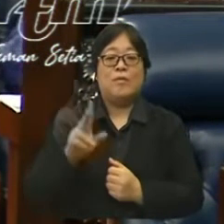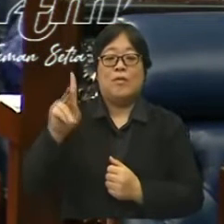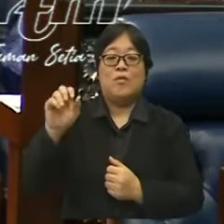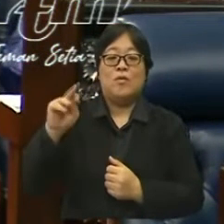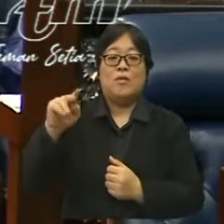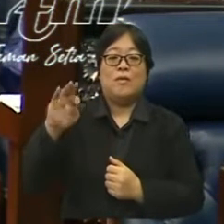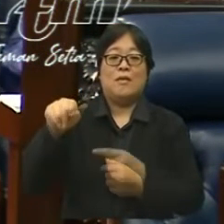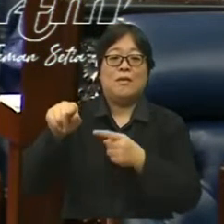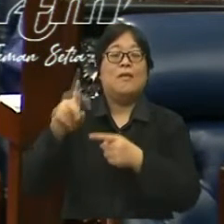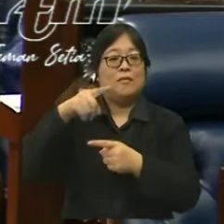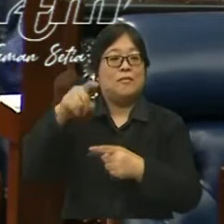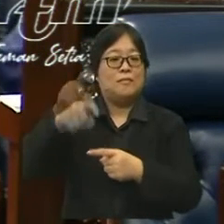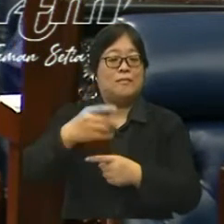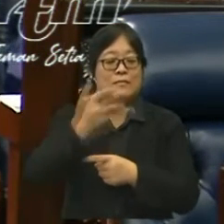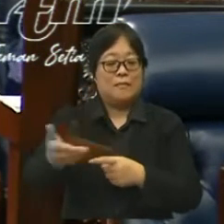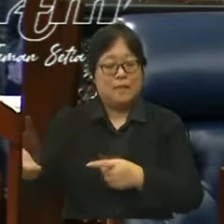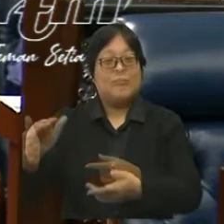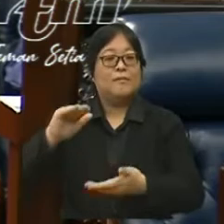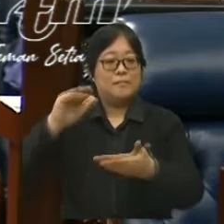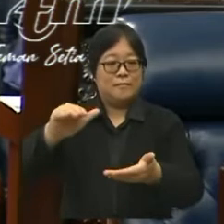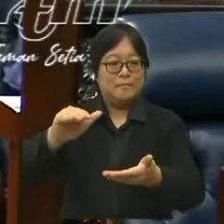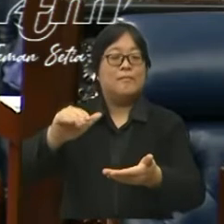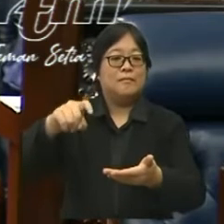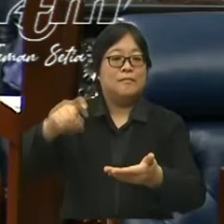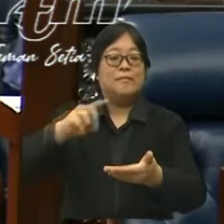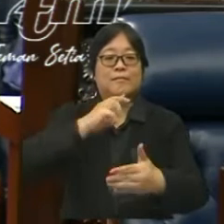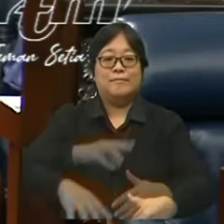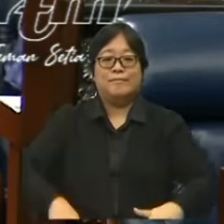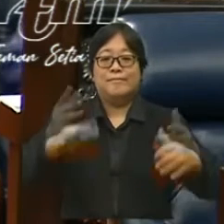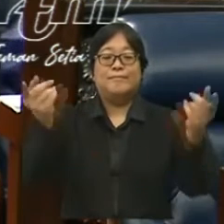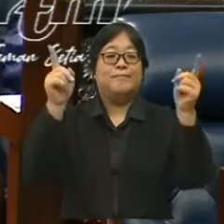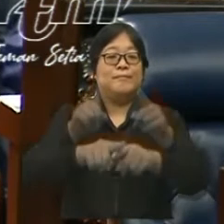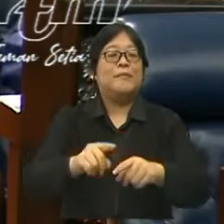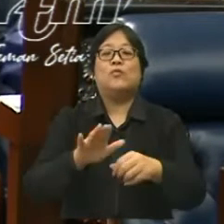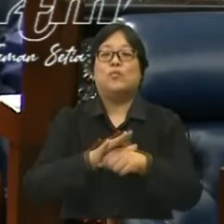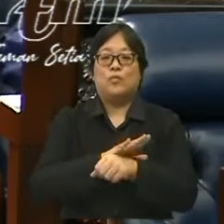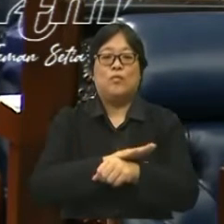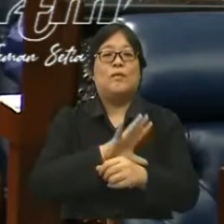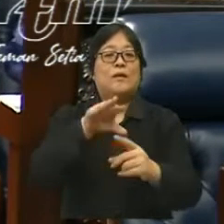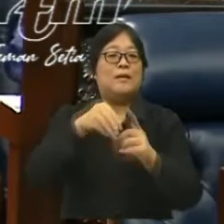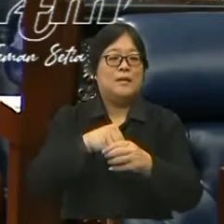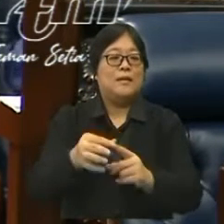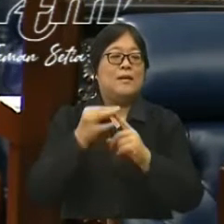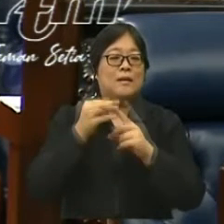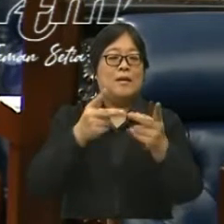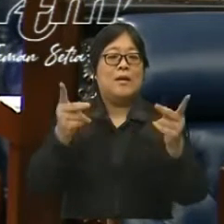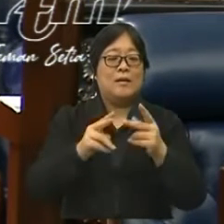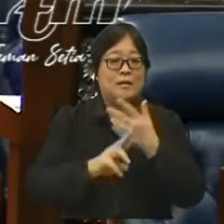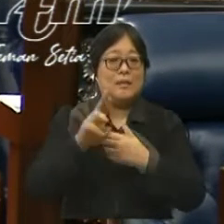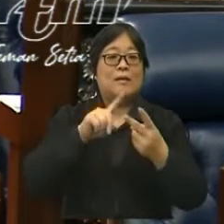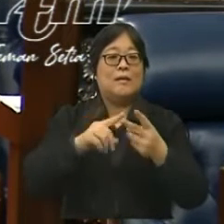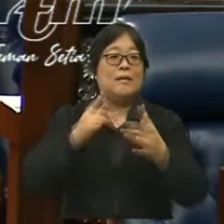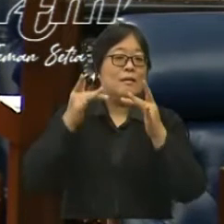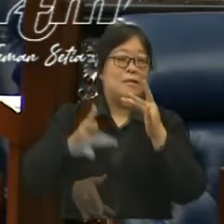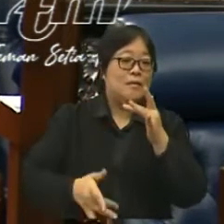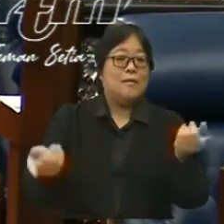kontainer. Bagi memastikan bekalan barang keperluan bencana mencukupi terutama di kawasan berisiko tinggi terputus hubungan